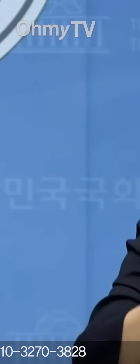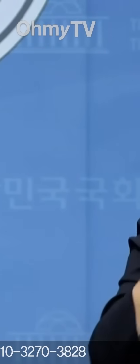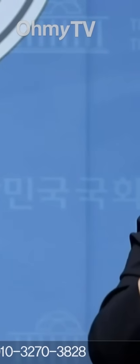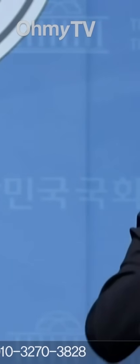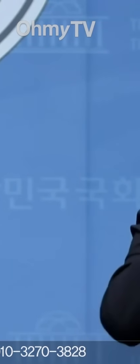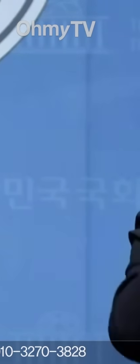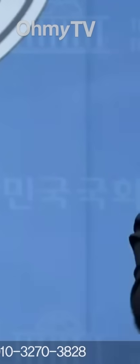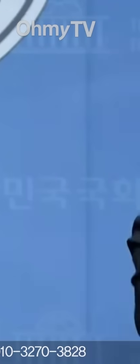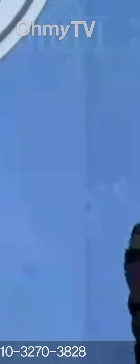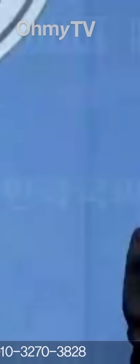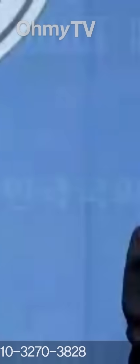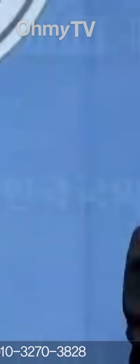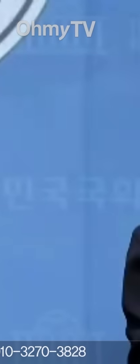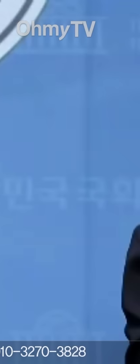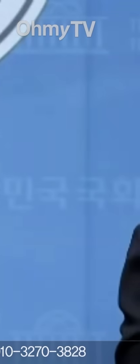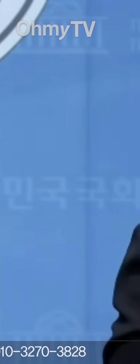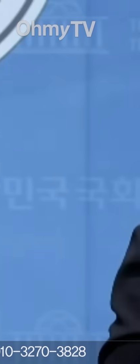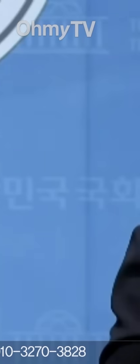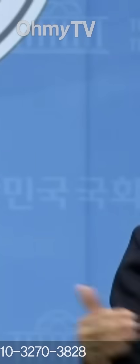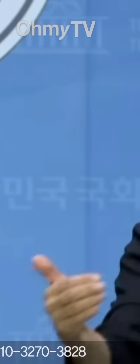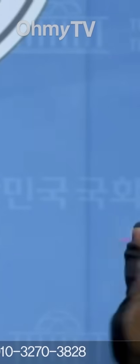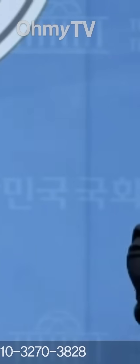수원지검은 이제 그만두십시오.